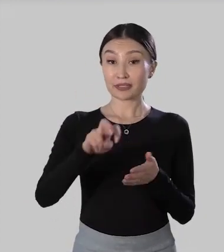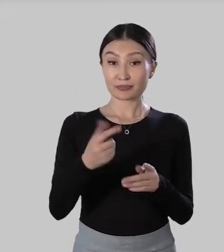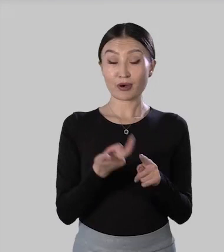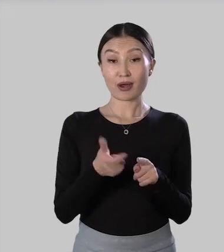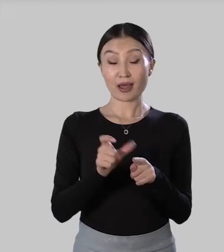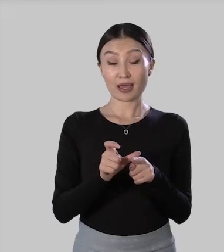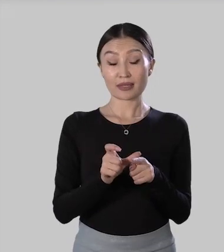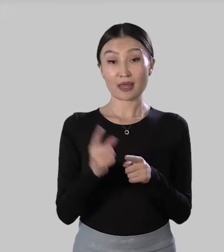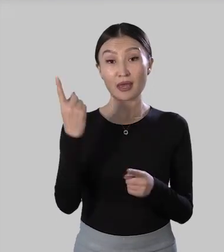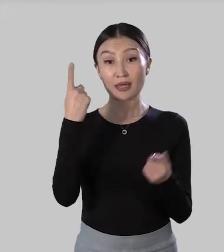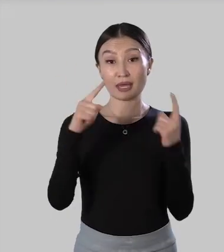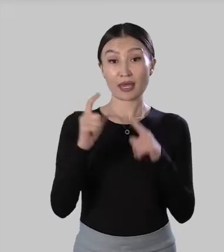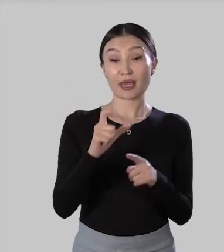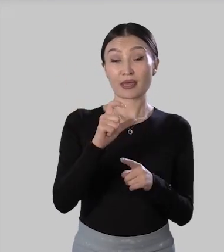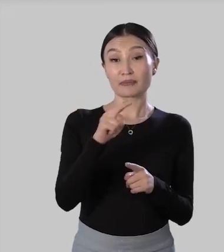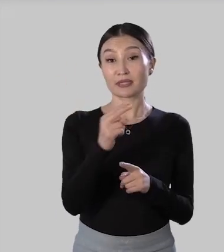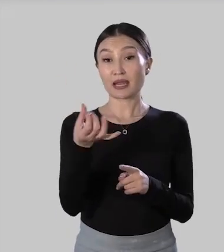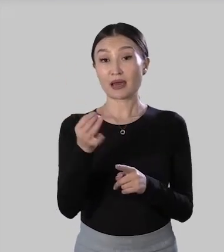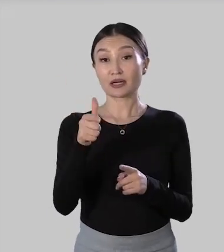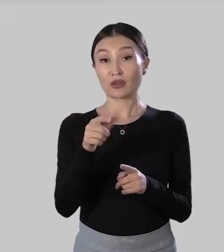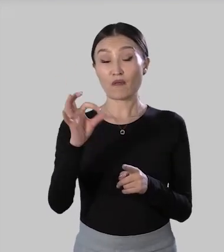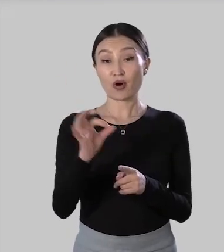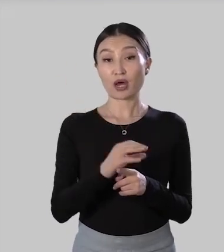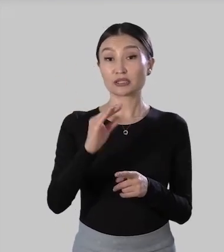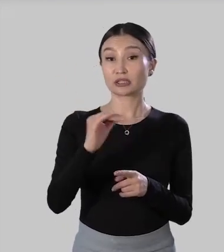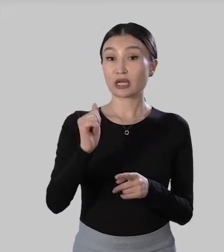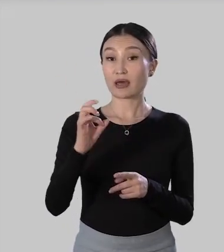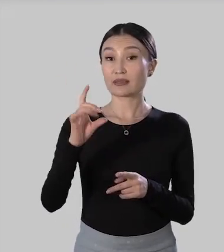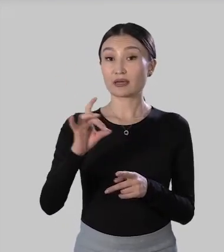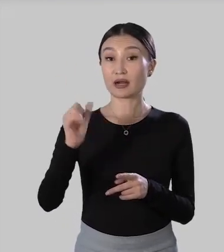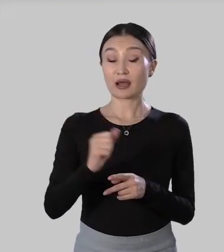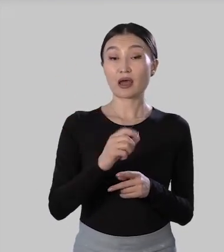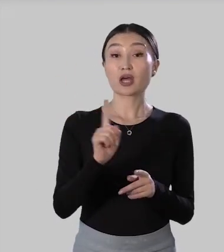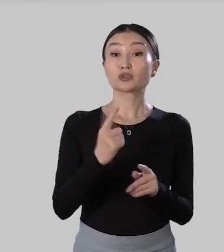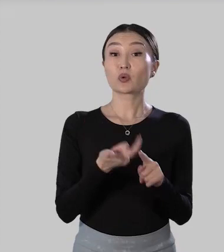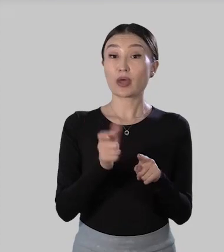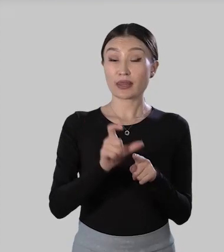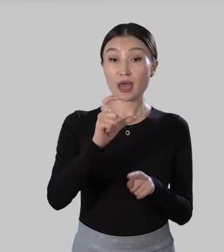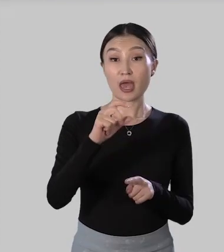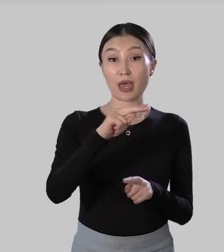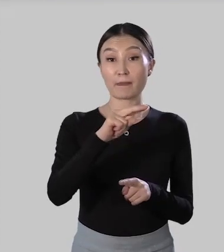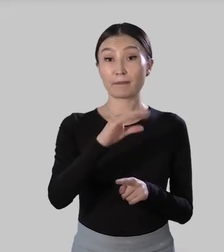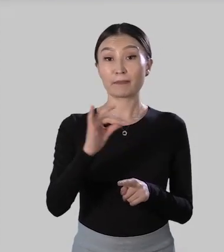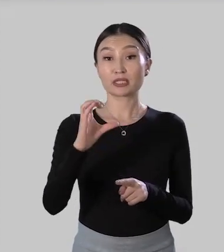Письмо – это произведение эпистолярного жанра. А что значит эпистолярный?